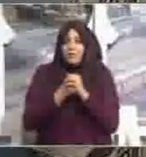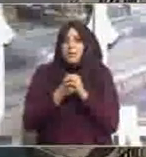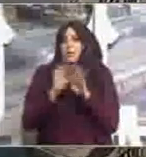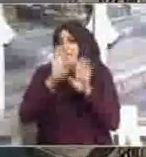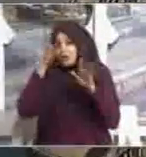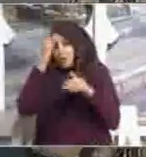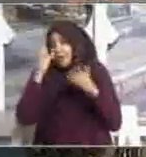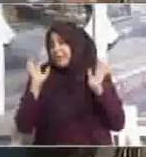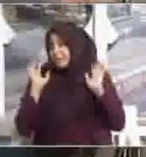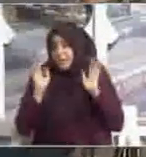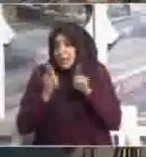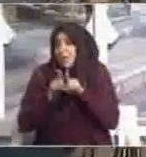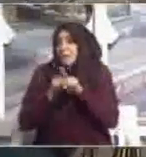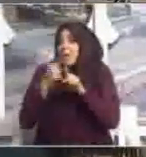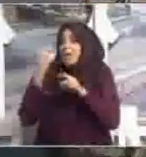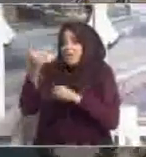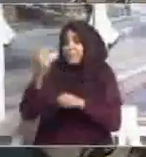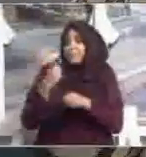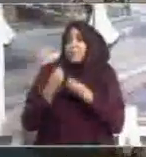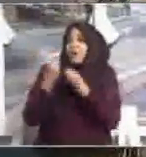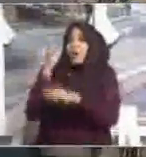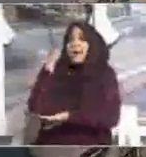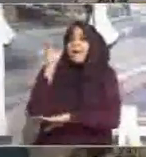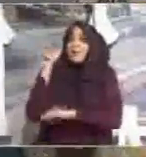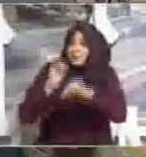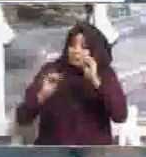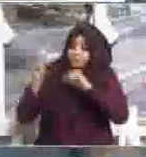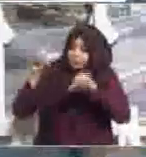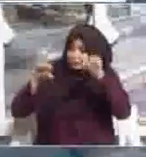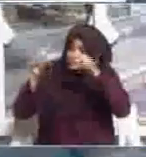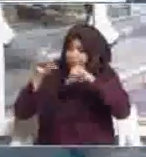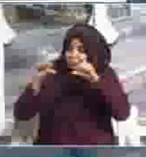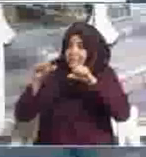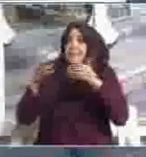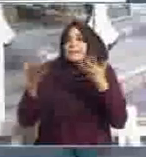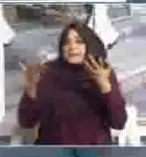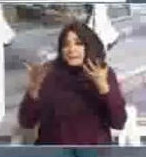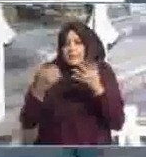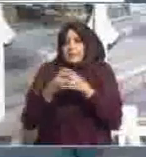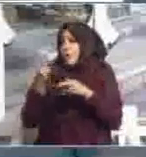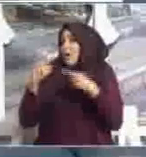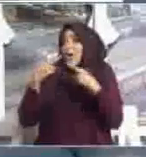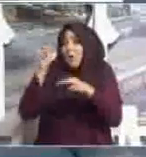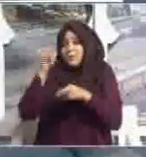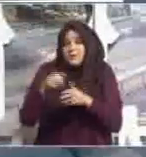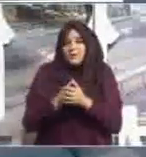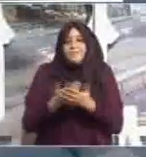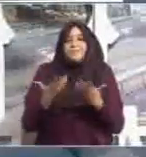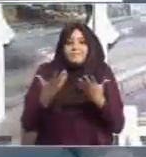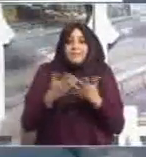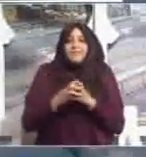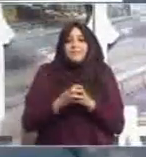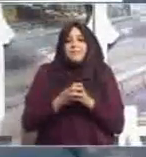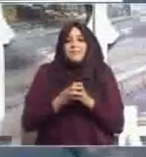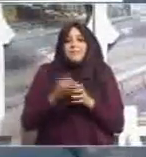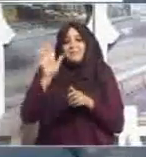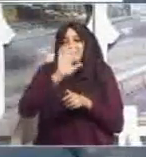شكرا خلاص ولا راح الحكم يحكم فهم خلاص. باقي الأسئلة إن شاء الله نهار السبت. مشاهدي الكرام إلى أن ألقاكم إن شاء الله في